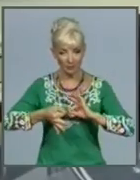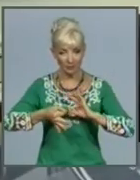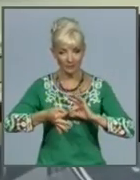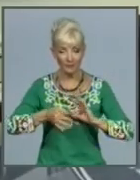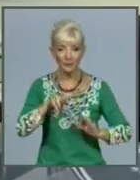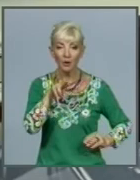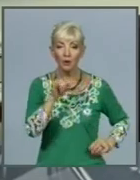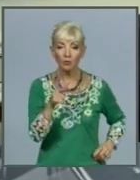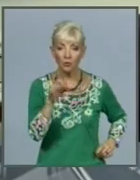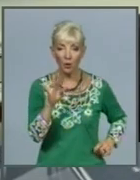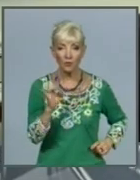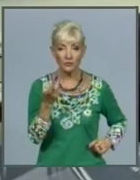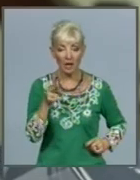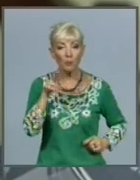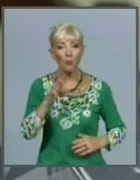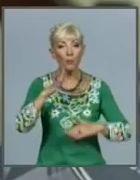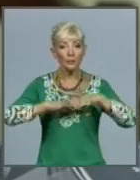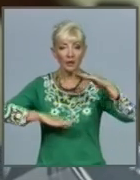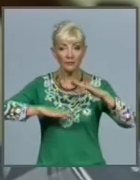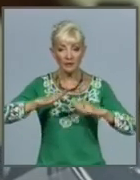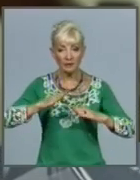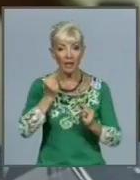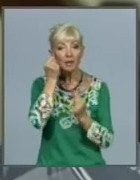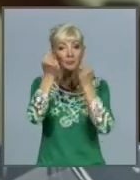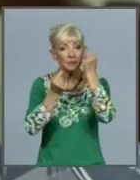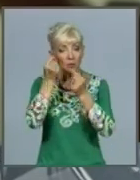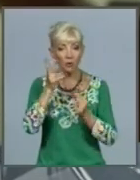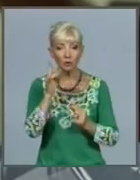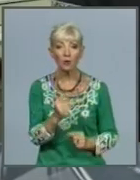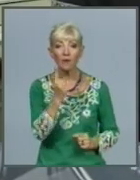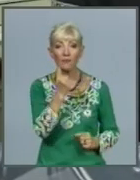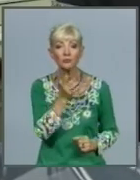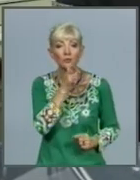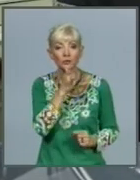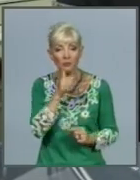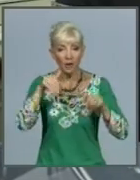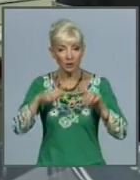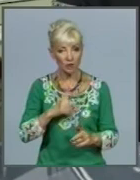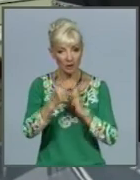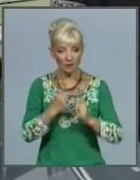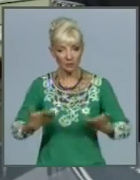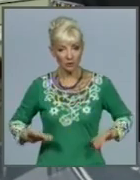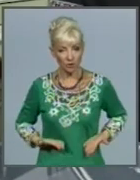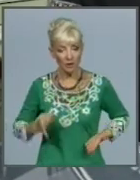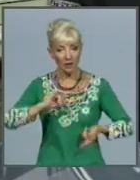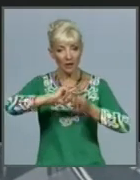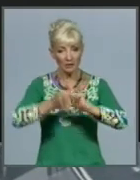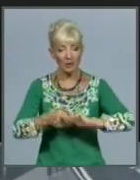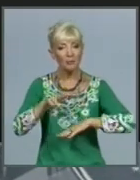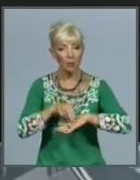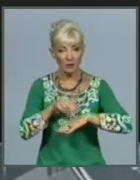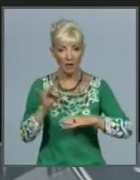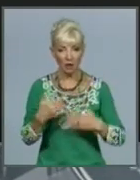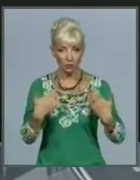Юлія Луговська за фахом психолог, але в одну мить вирішила змінити життя та стати поліцейською. І от вже 2 роки